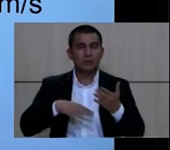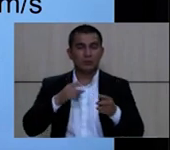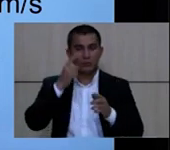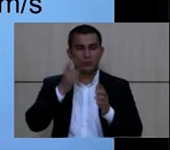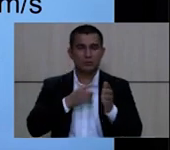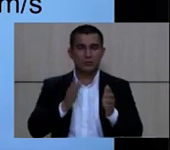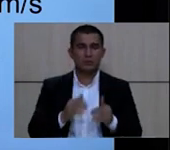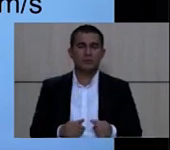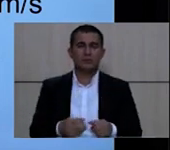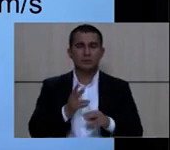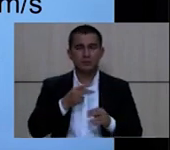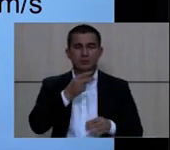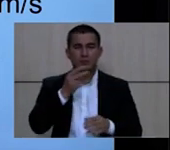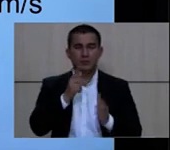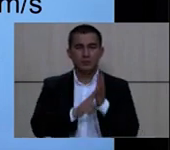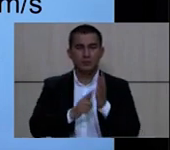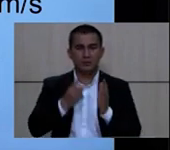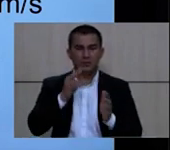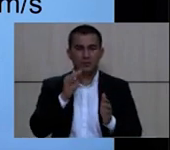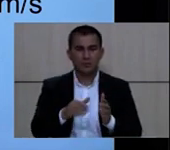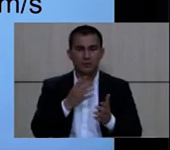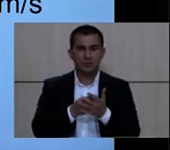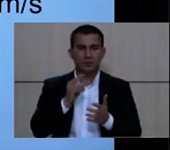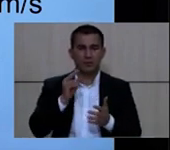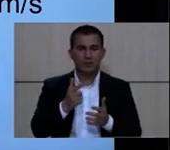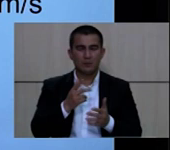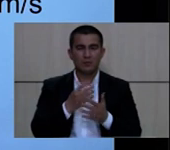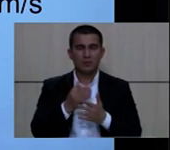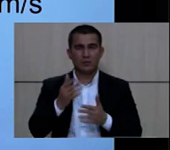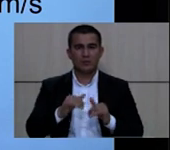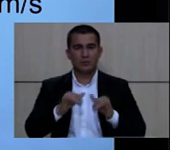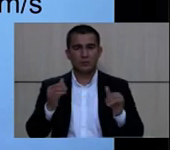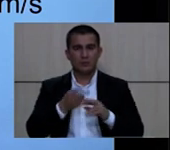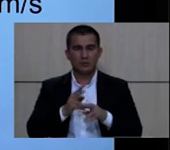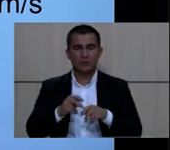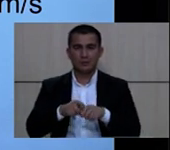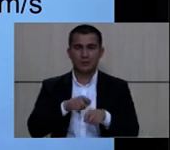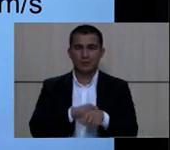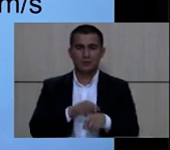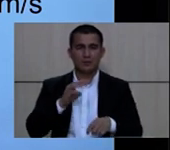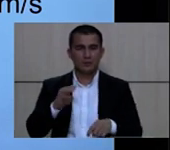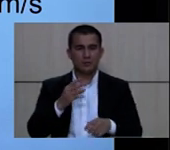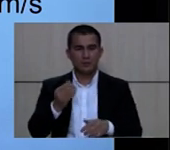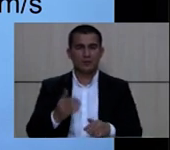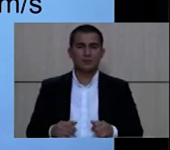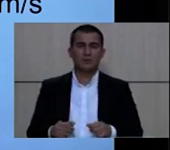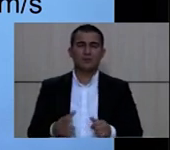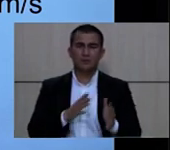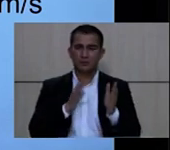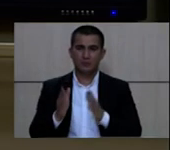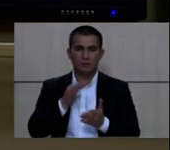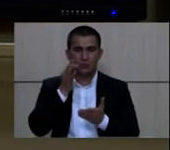sekundga. Barobar 72000 kg ko'paytirilgan metr taqsim sekundga teng bo'ladi. Demak,